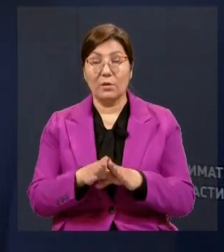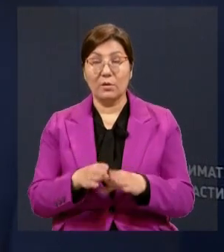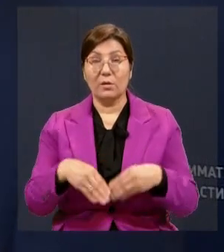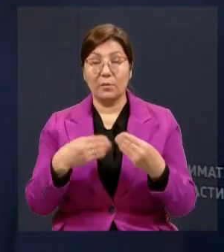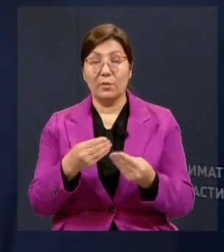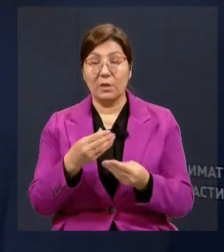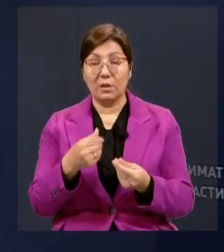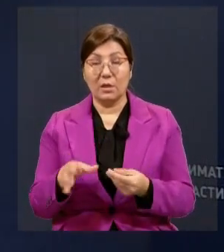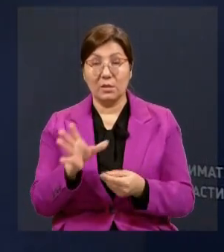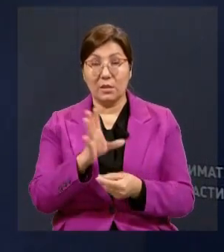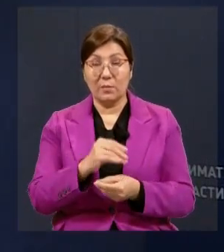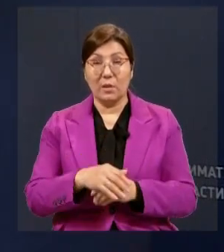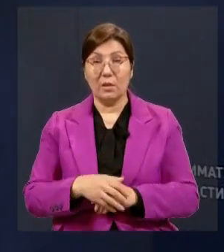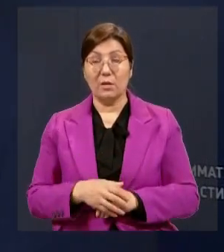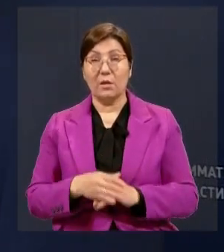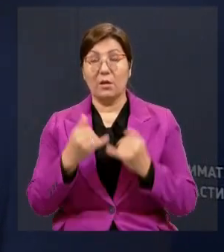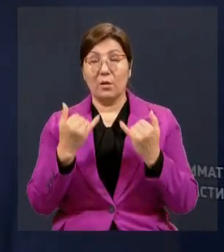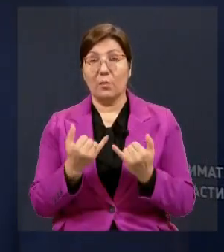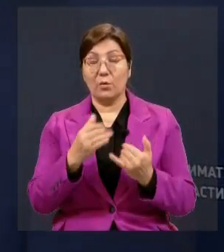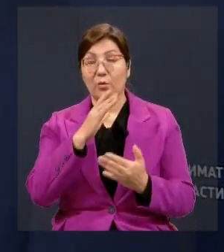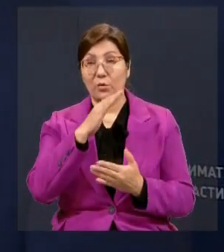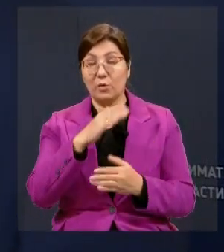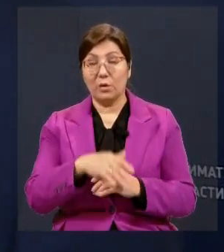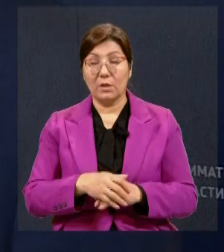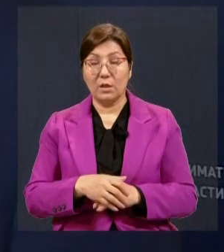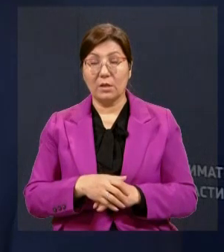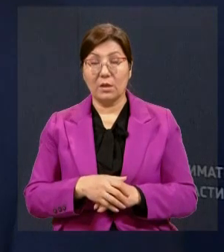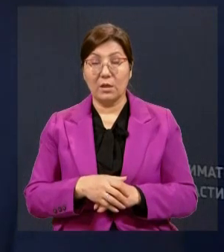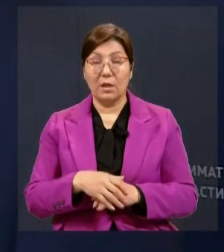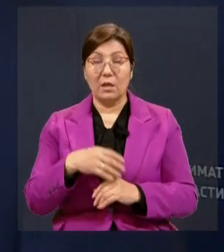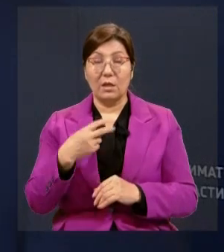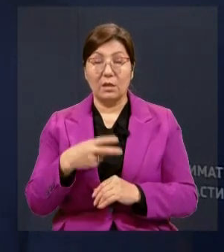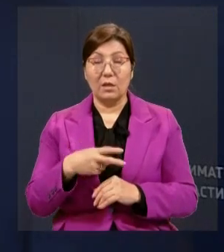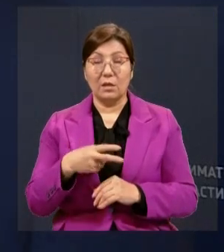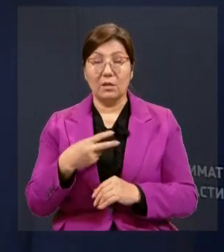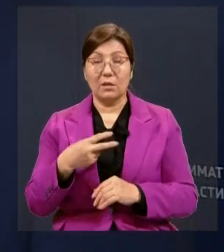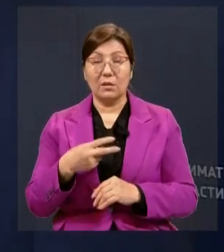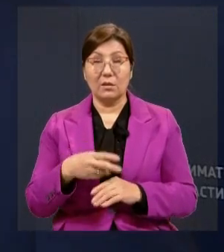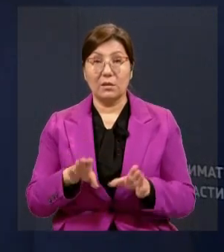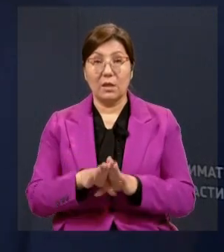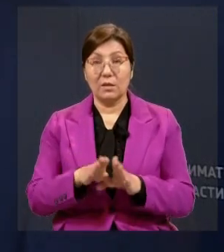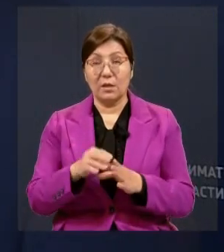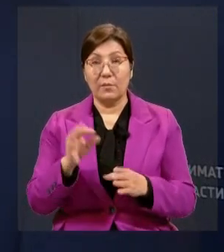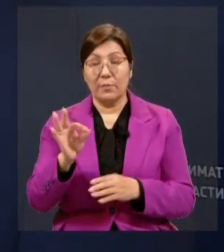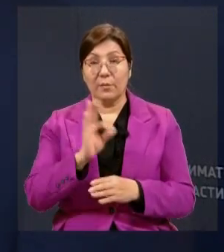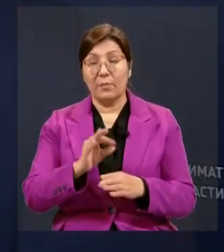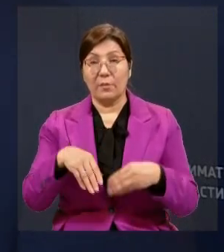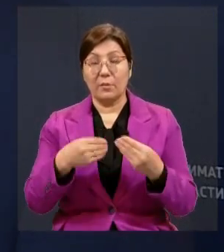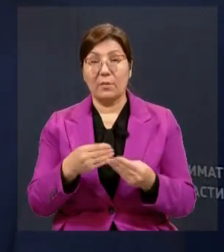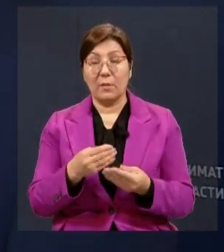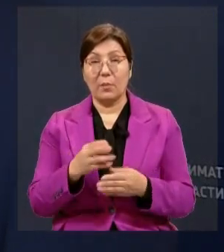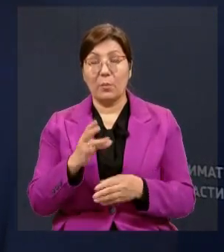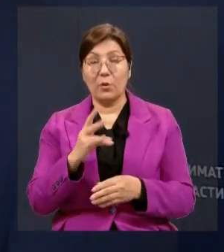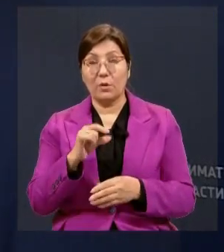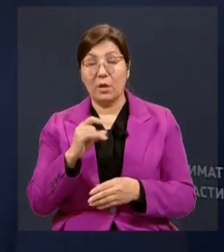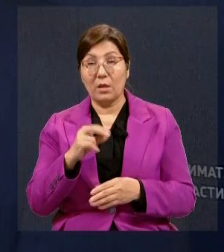жатқан қаржылардың барлығы бүгінгі таңға 2,5% сыйақы мөлшерімен беріліп жатыр. Бұл енді қазір жанды айтып кетейін, нарықта